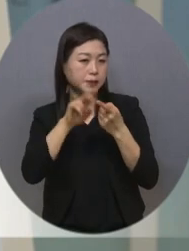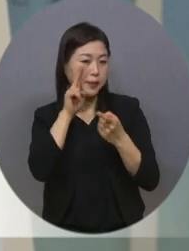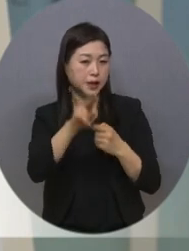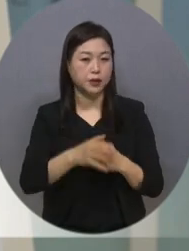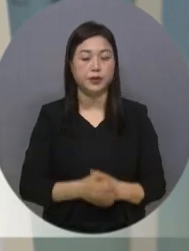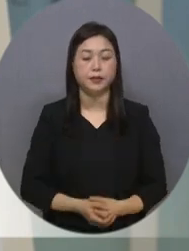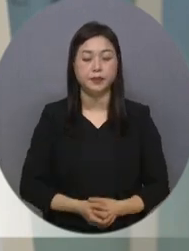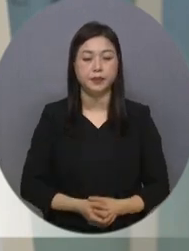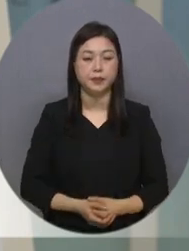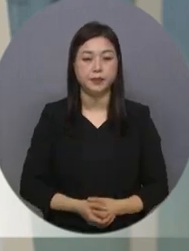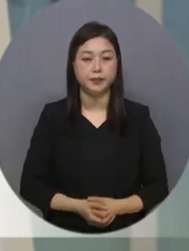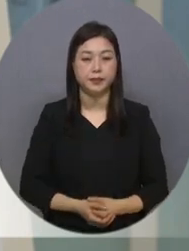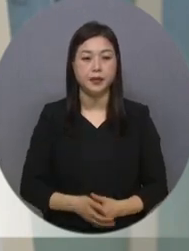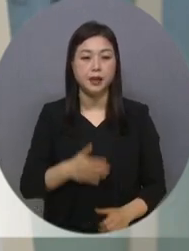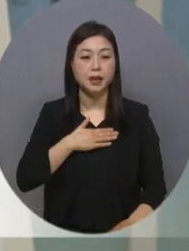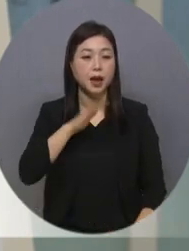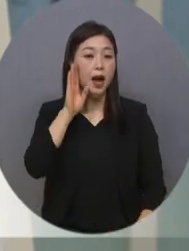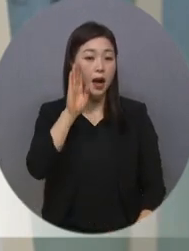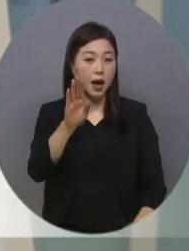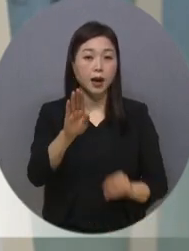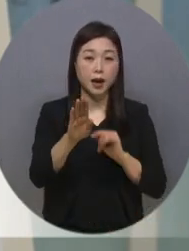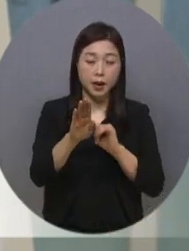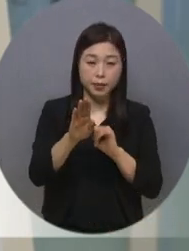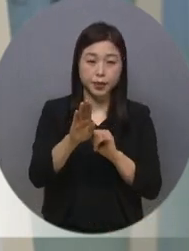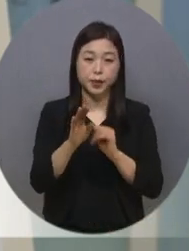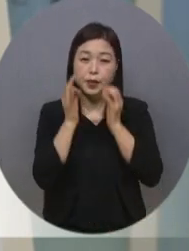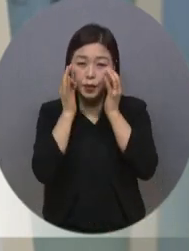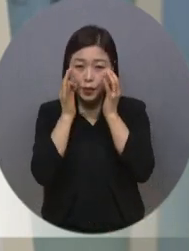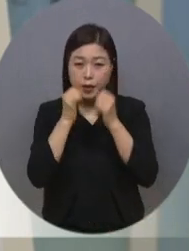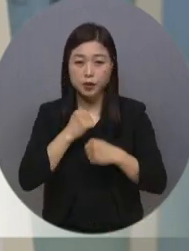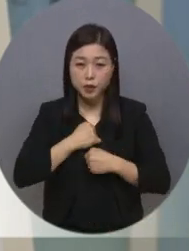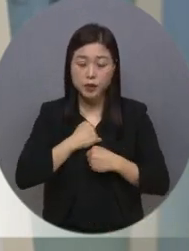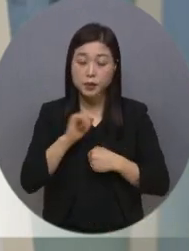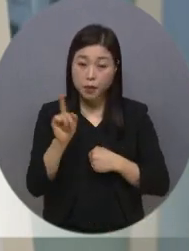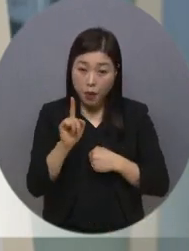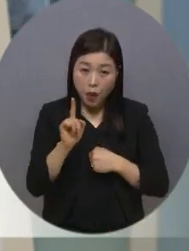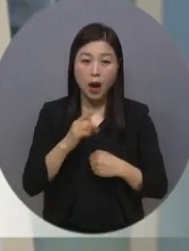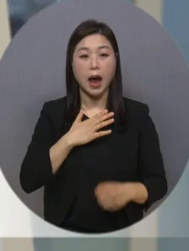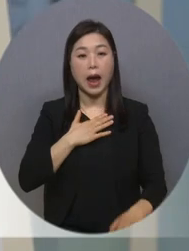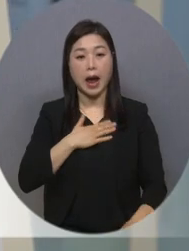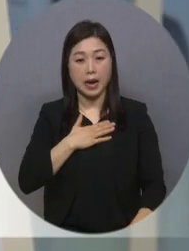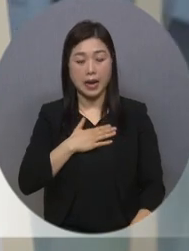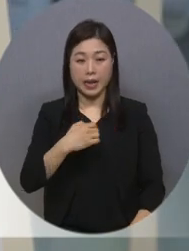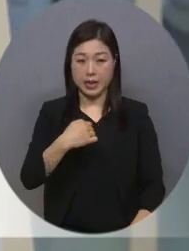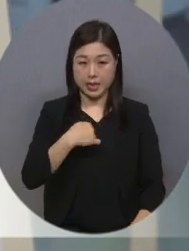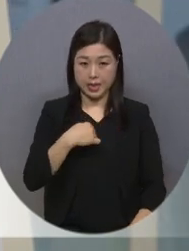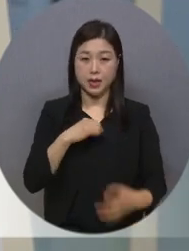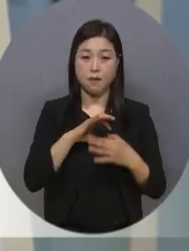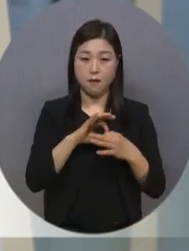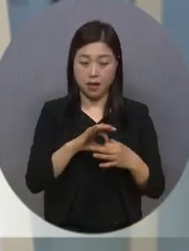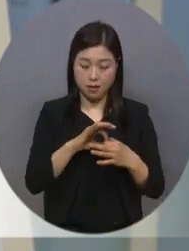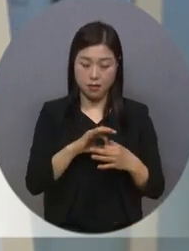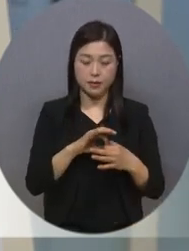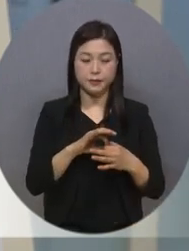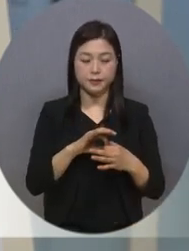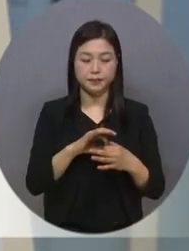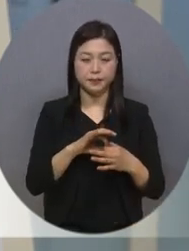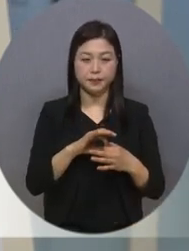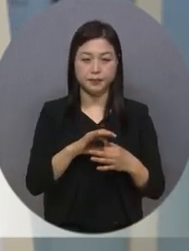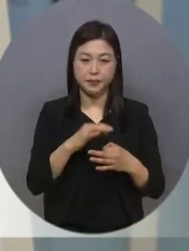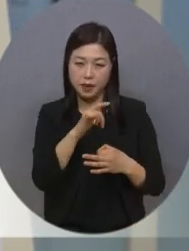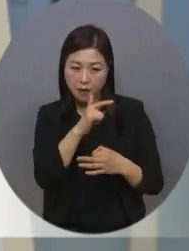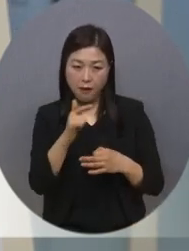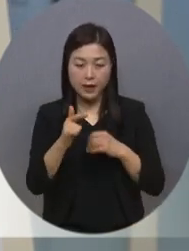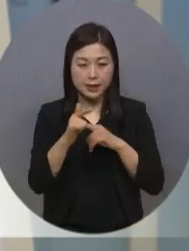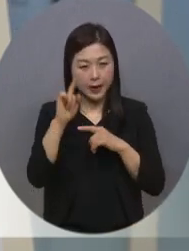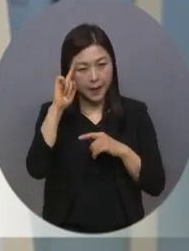내가 앞으로에 어떻게 해야 되겠다라는 걸 그걸 알았으니까 나에 대해서 조금 이렇게 조심